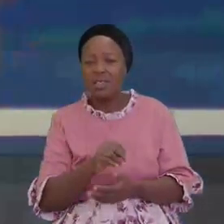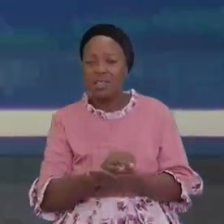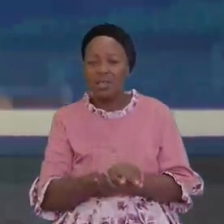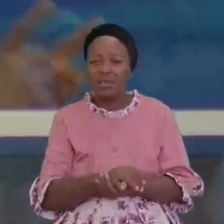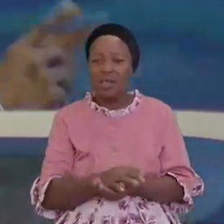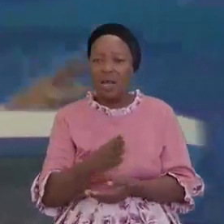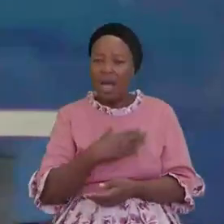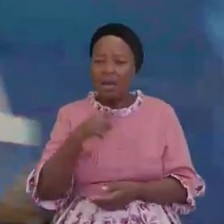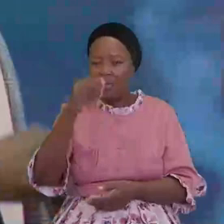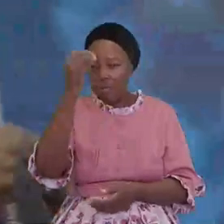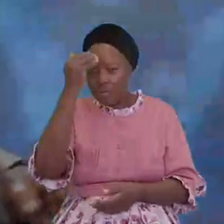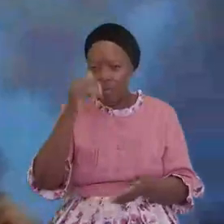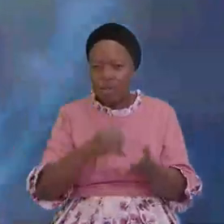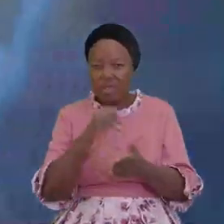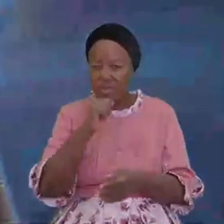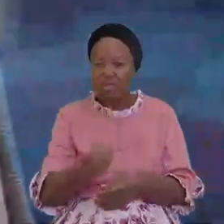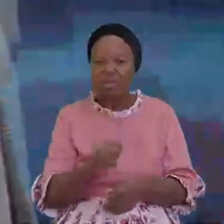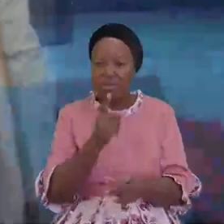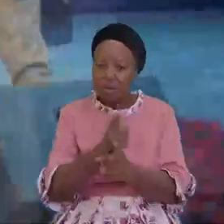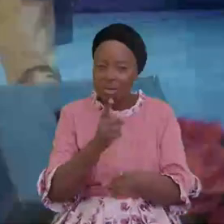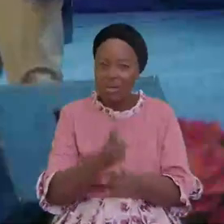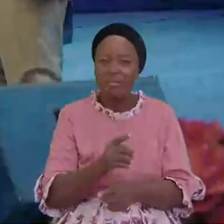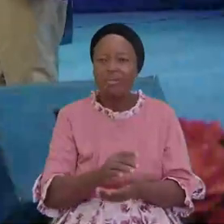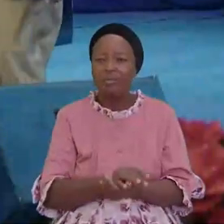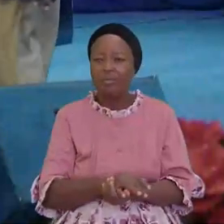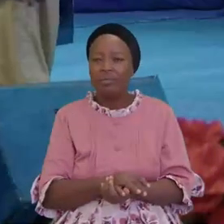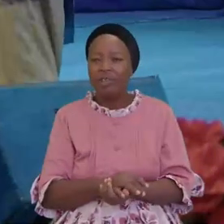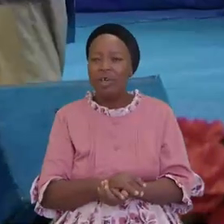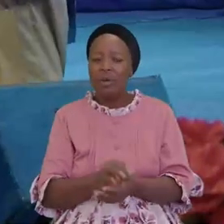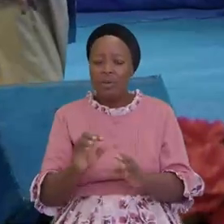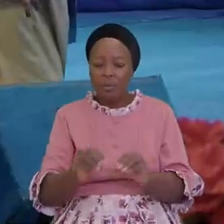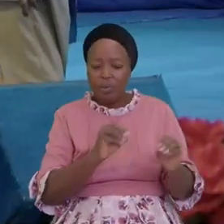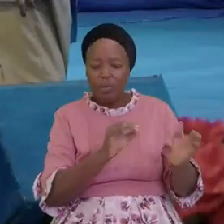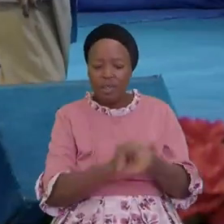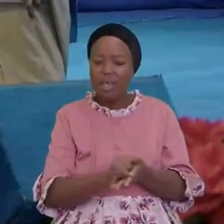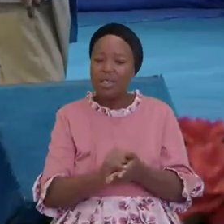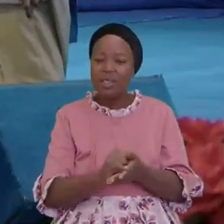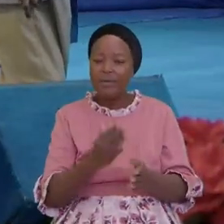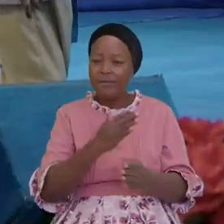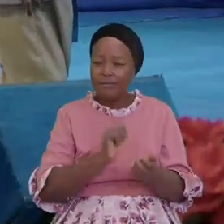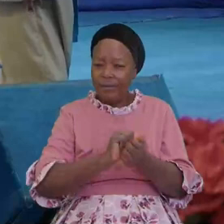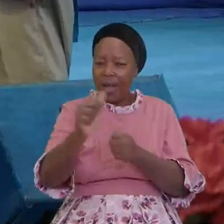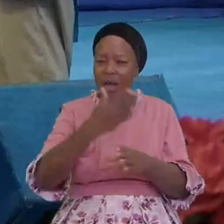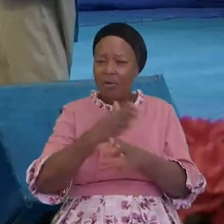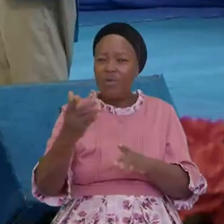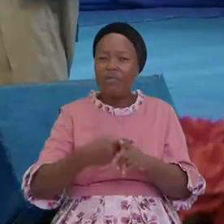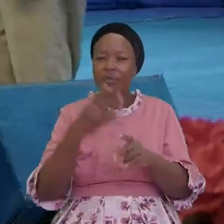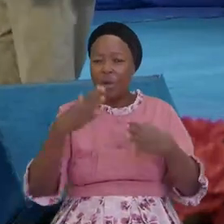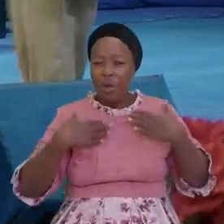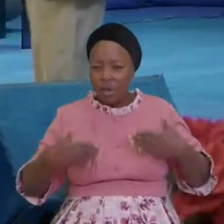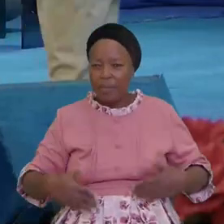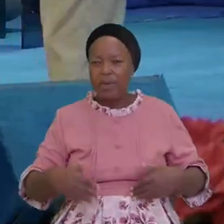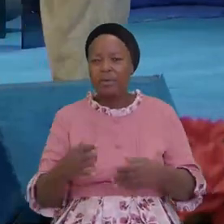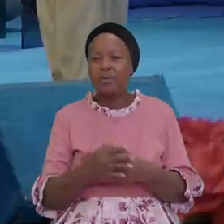Si un rang, tu en fais un secret et tu sais que ce n'est pas juste, éloigne